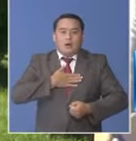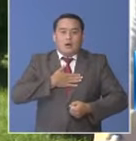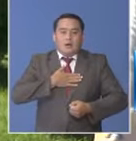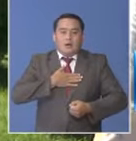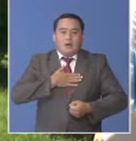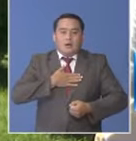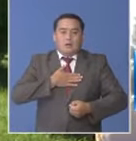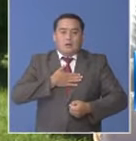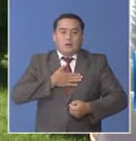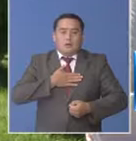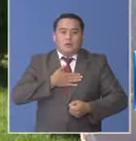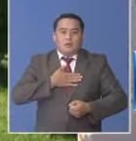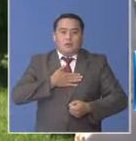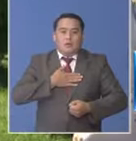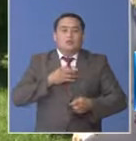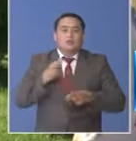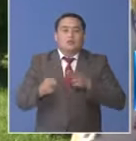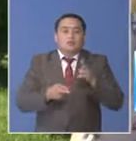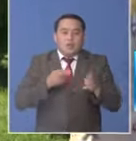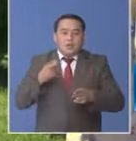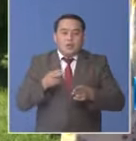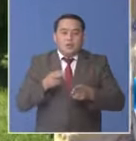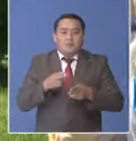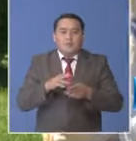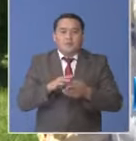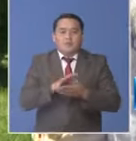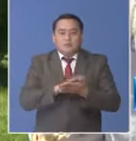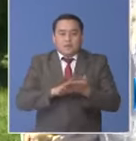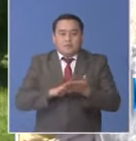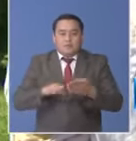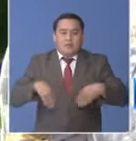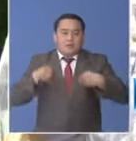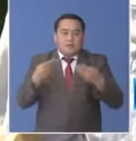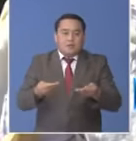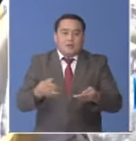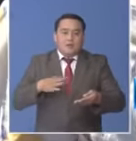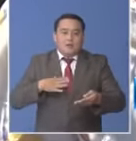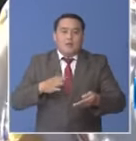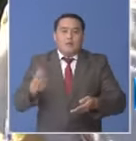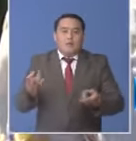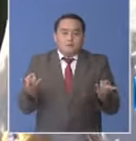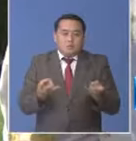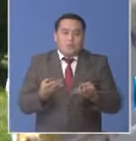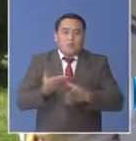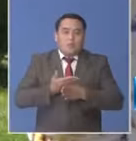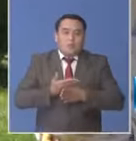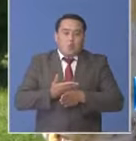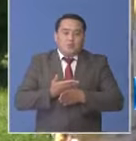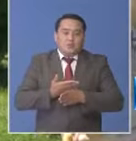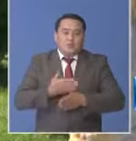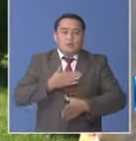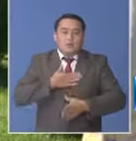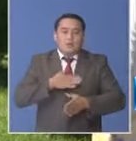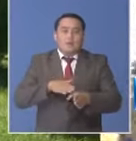Где мы указали свои доводы в жалобе, эти наши доводы, нам действительно была оказана помощь.